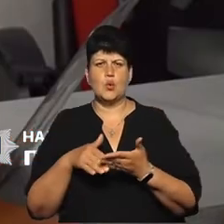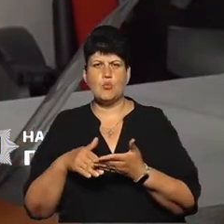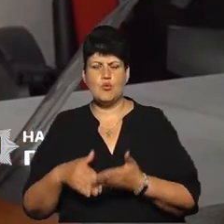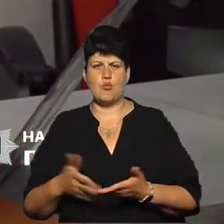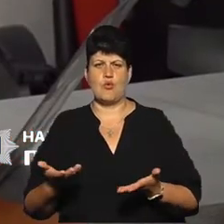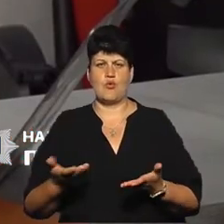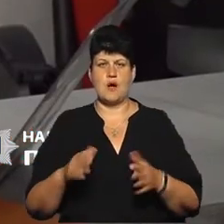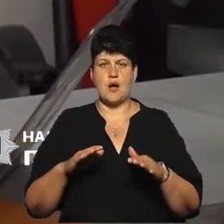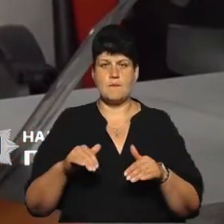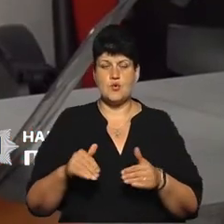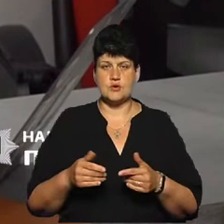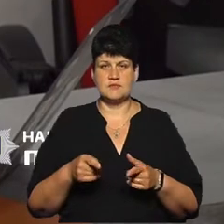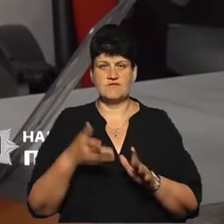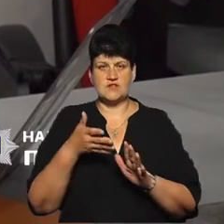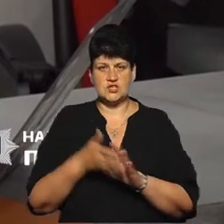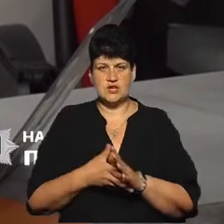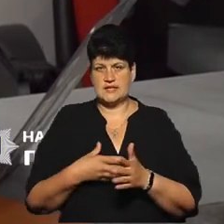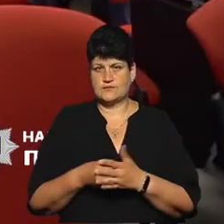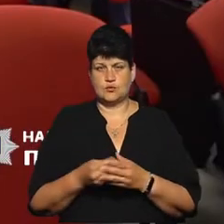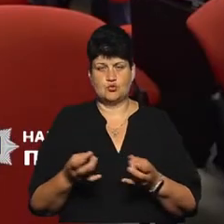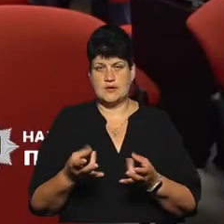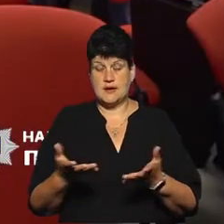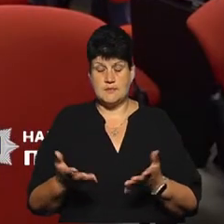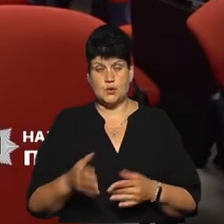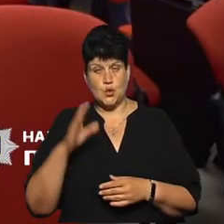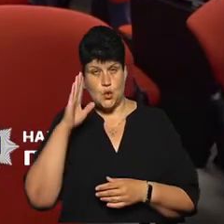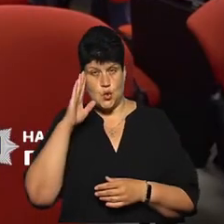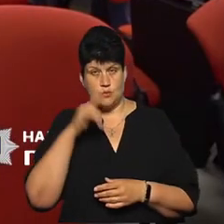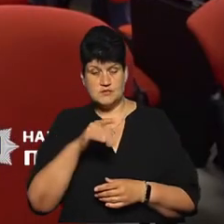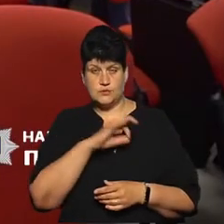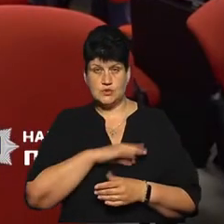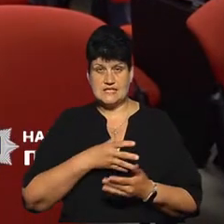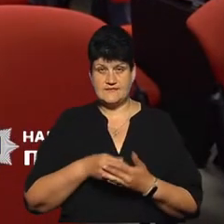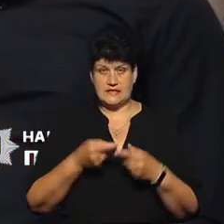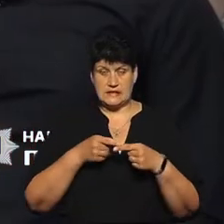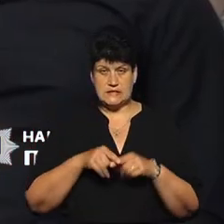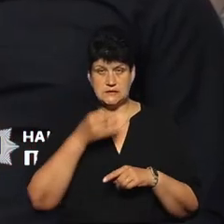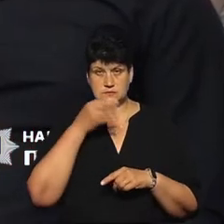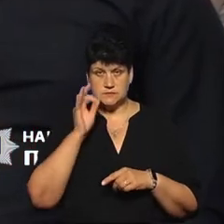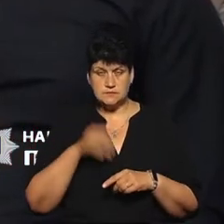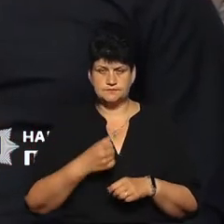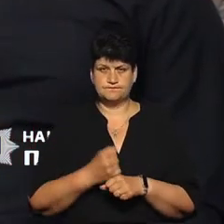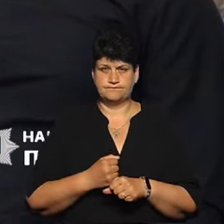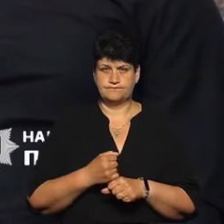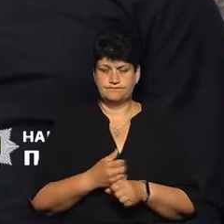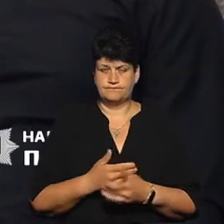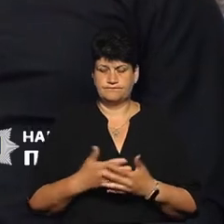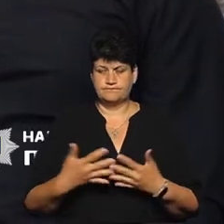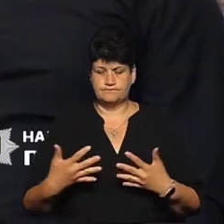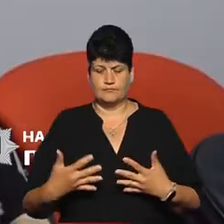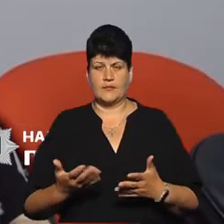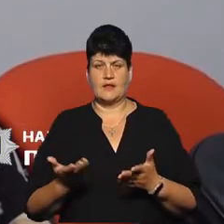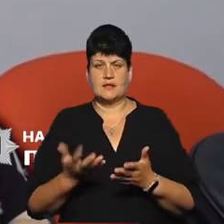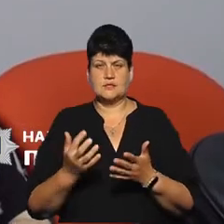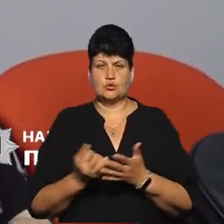волонтерську, а потім її витрачають на власні потреби. І от хлопці, використовуючи свій технічний досвід, напрацювання і навички, які здобули